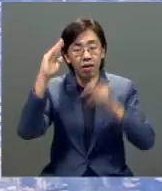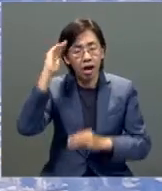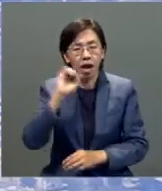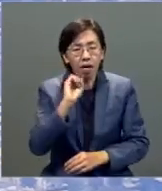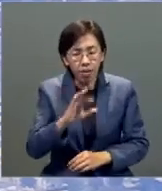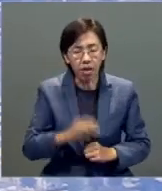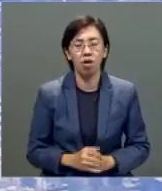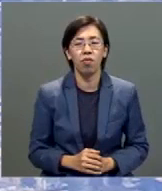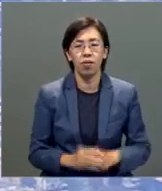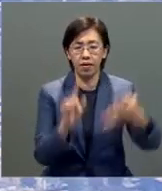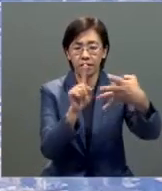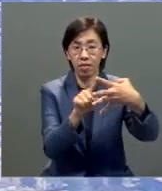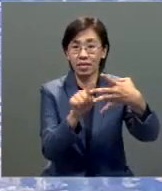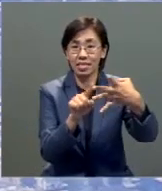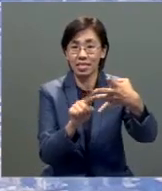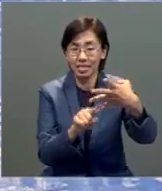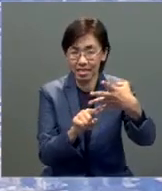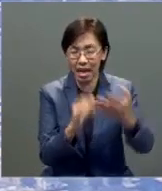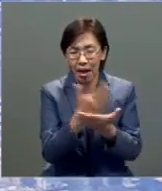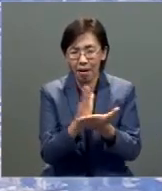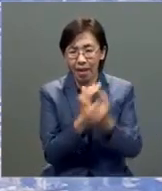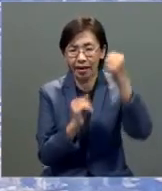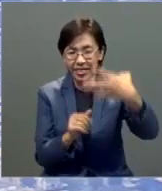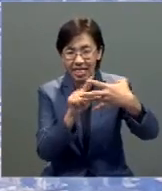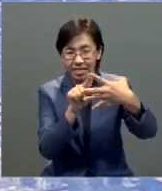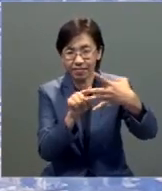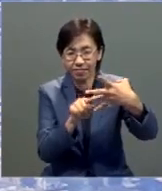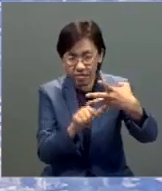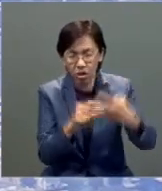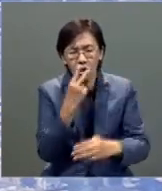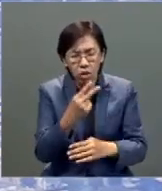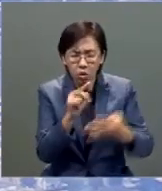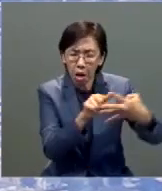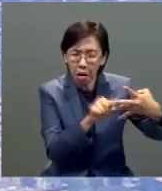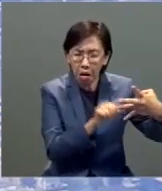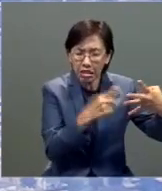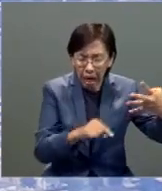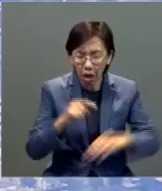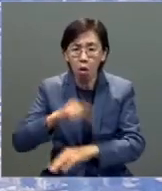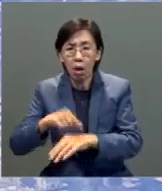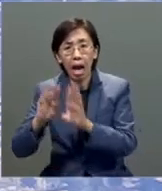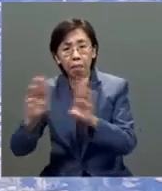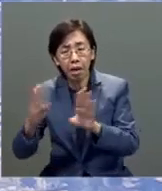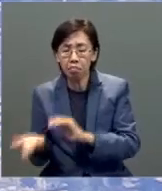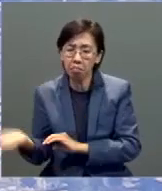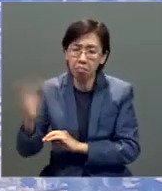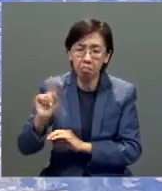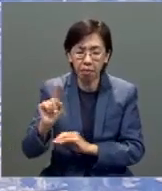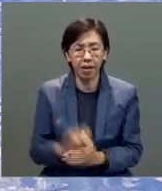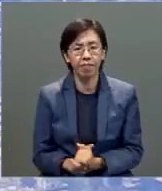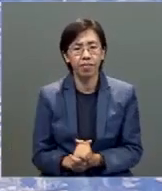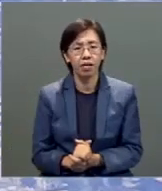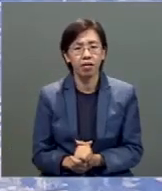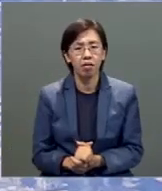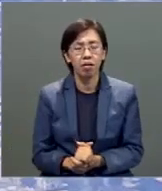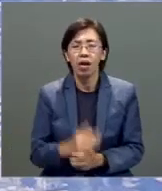ต่างๆเหล่านี้นะครับแบ่งเป็นเกรดดิ้งและแบ่งเป็นช่วงเวลานะครับแต่ท่านอยากจะให้เลือกกิจการมาแล้วเปิดได้ทั้งหม